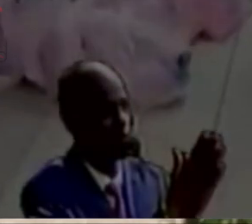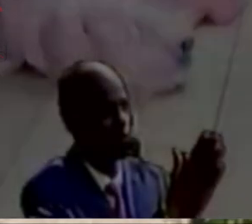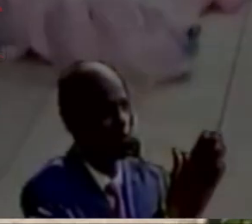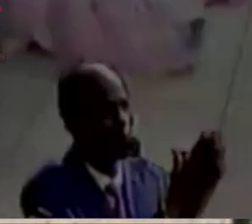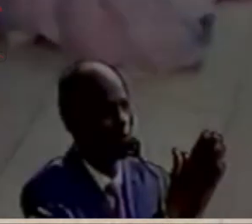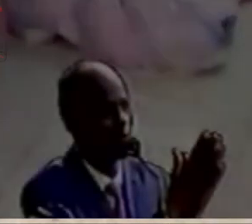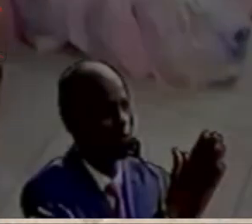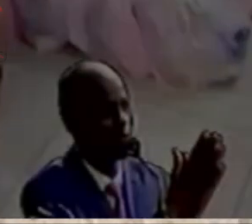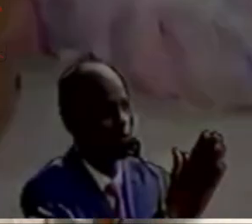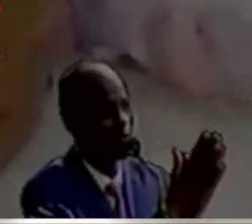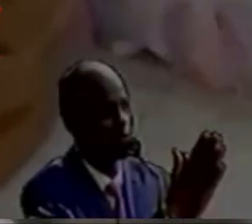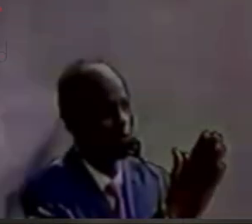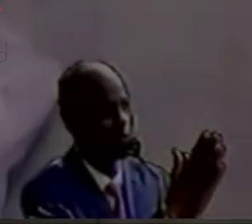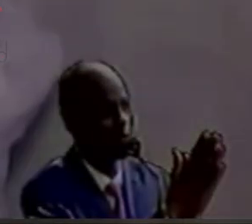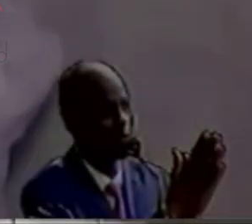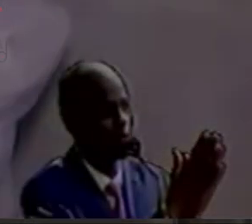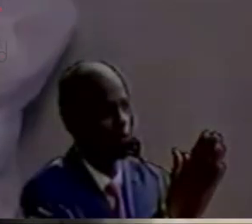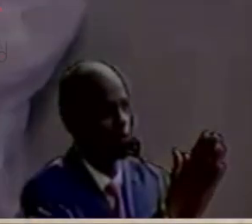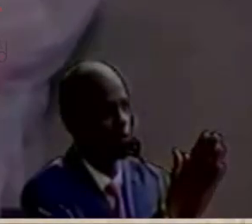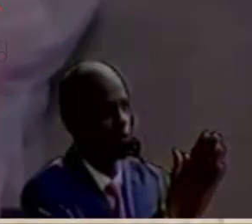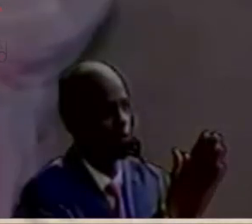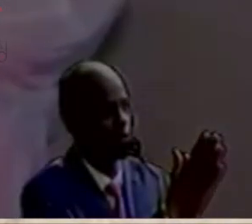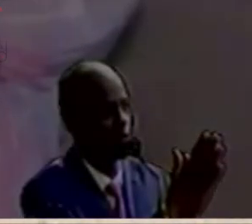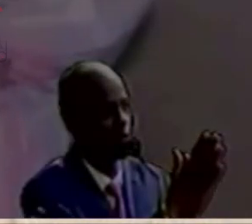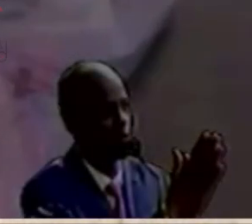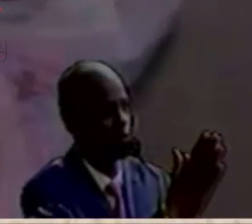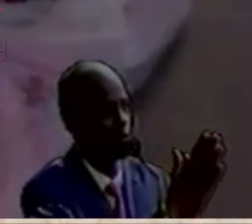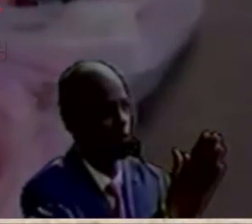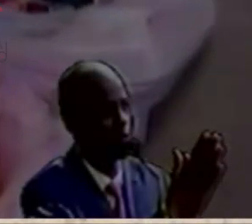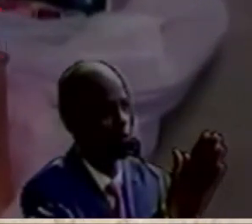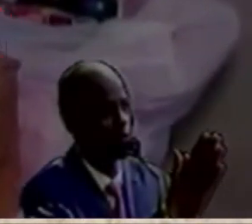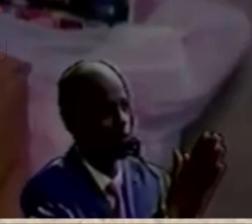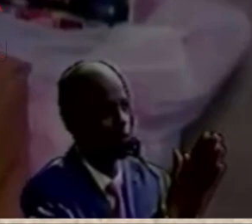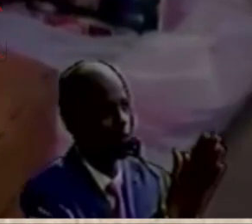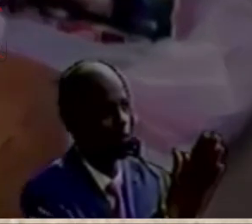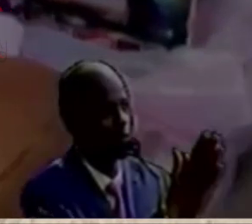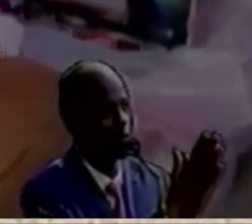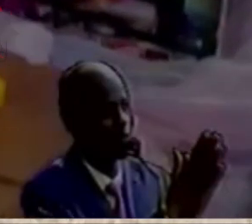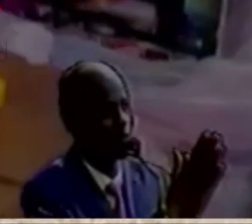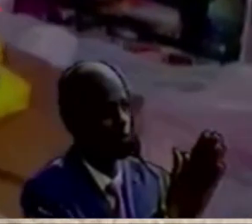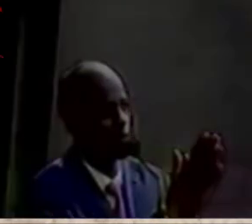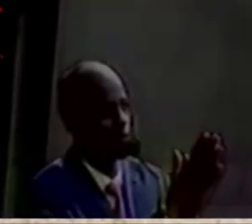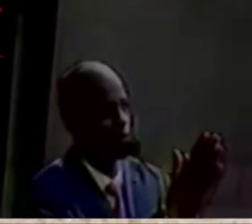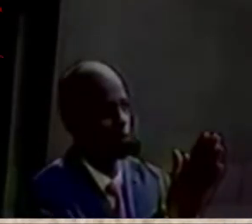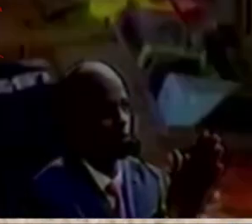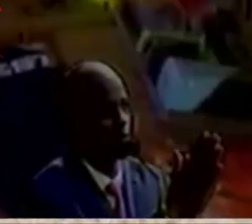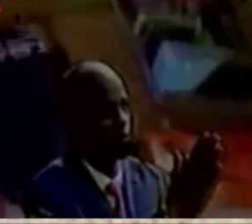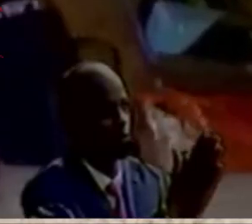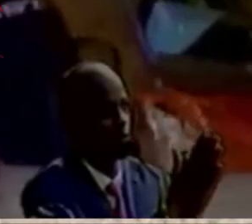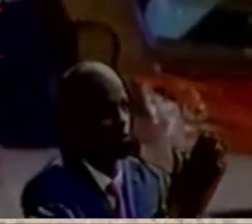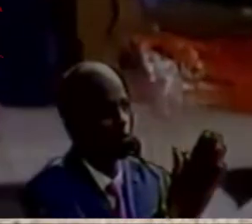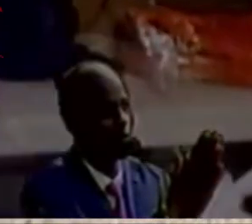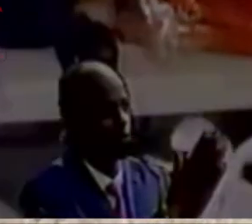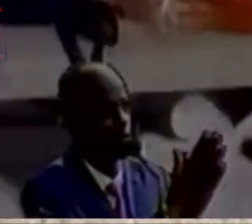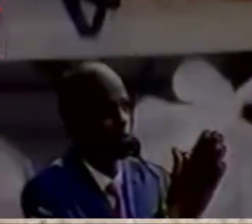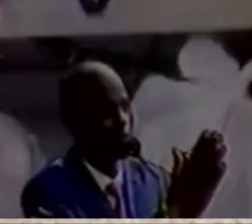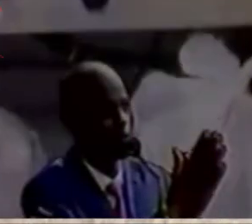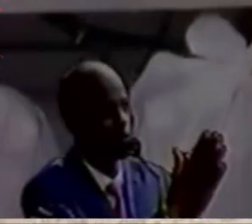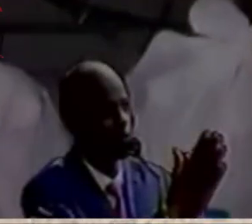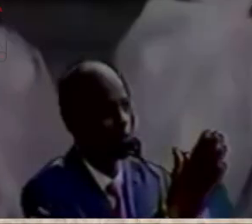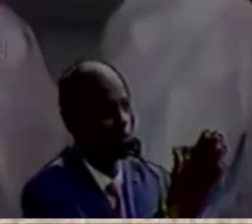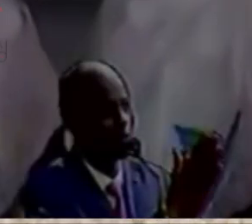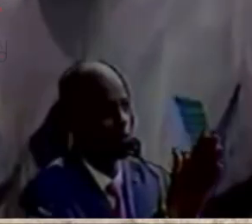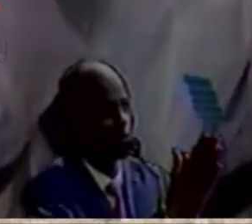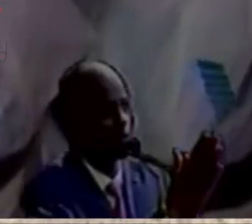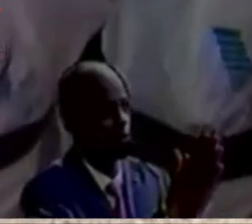les populations sinistrées. Aujourd'hui, le message qu'on veut passer, c'est que le secteur privé se mobilise. La GERCA n'est pas seule. Les chambres